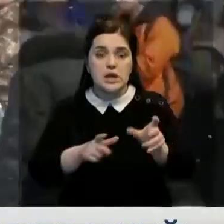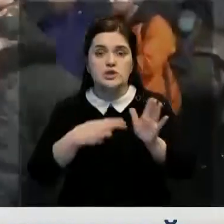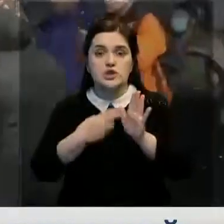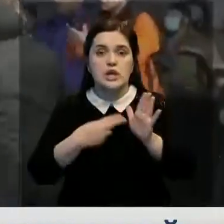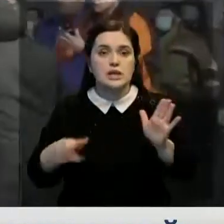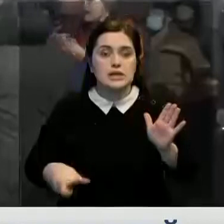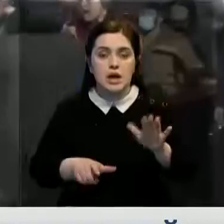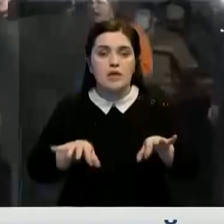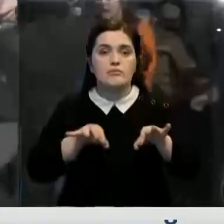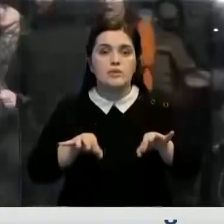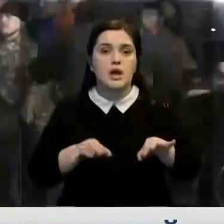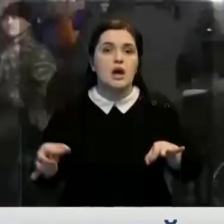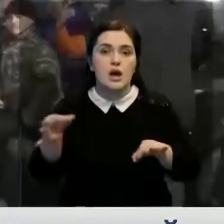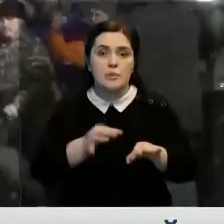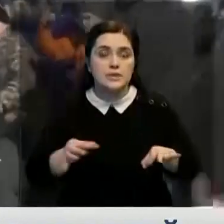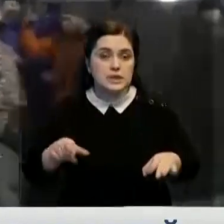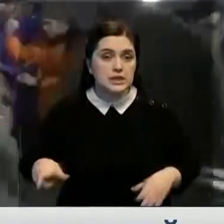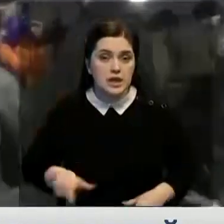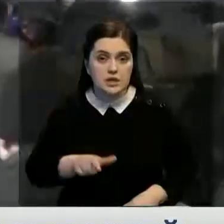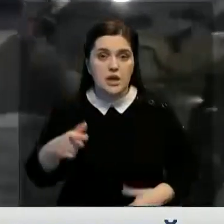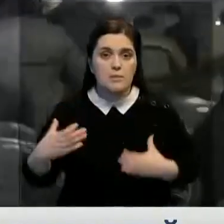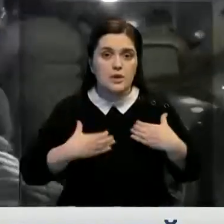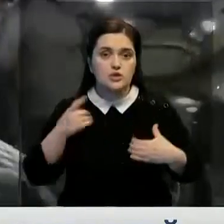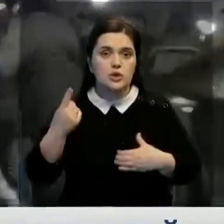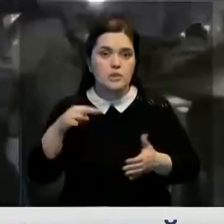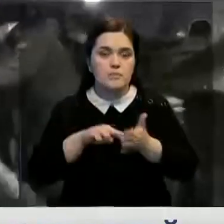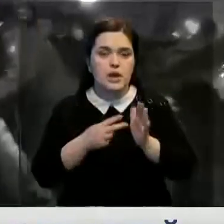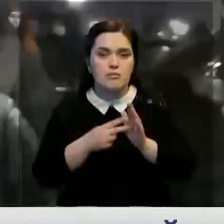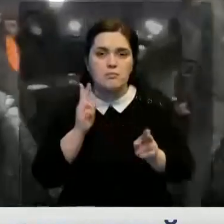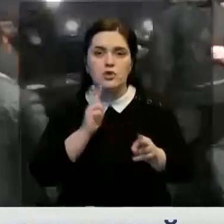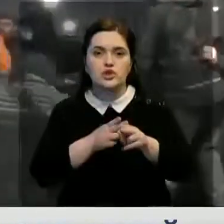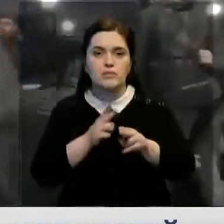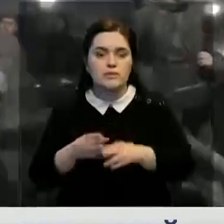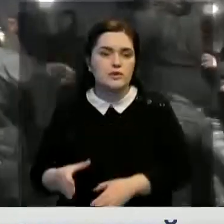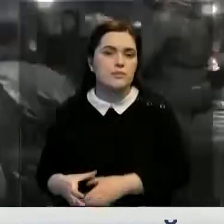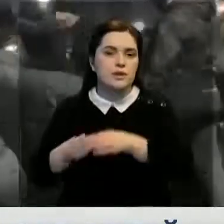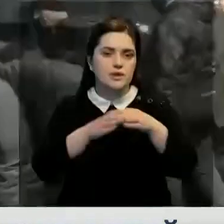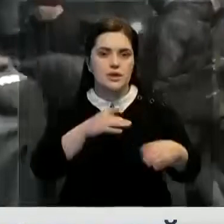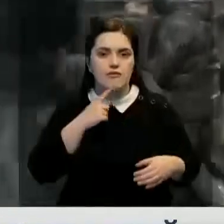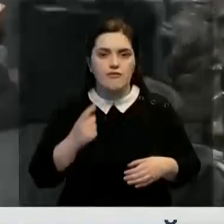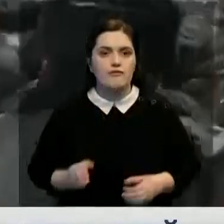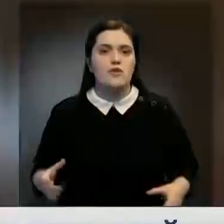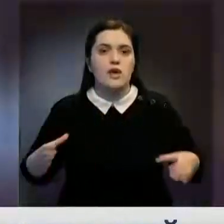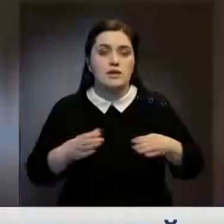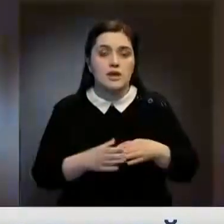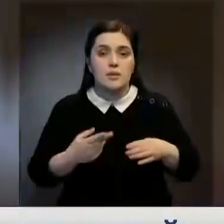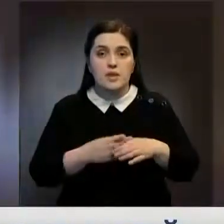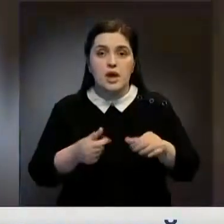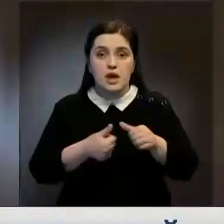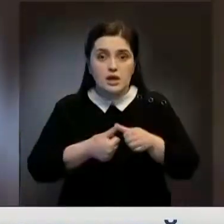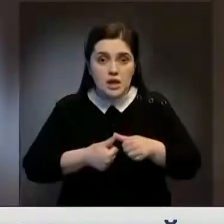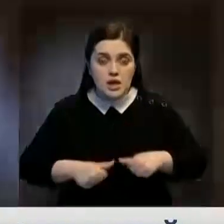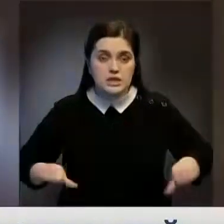железные дороги и автомобильные областные трассы, опасаясь, что их планам может помешать прибытие силовиков.